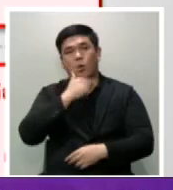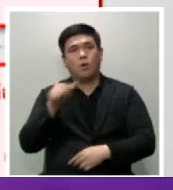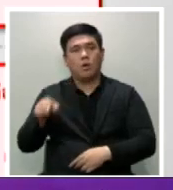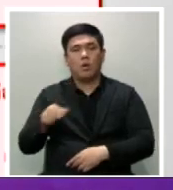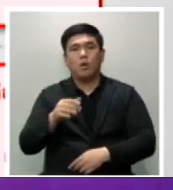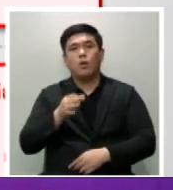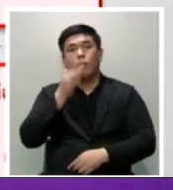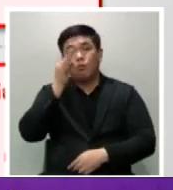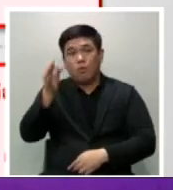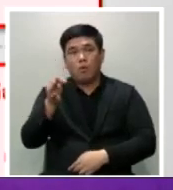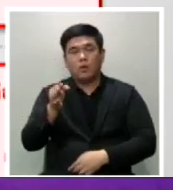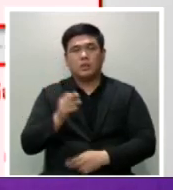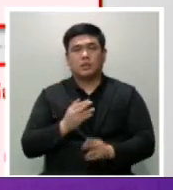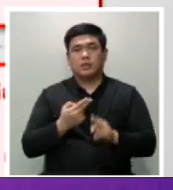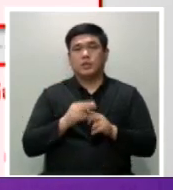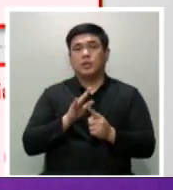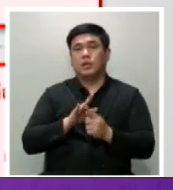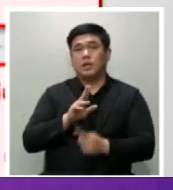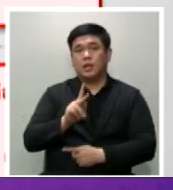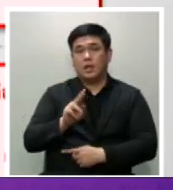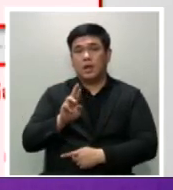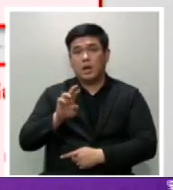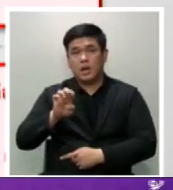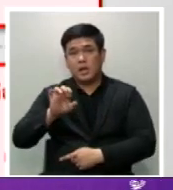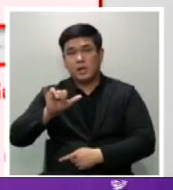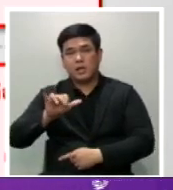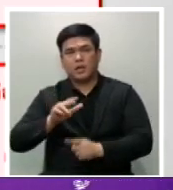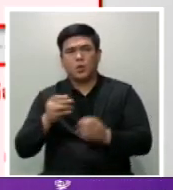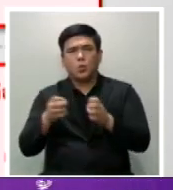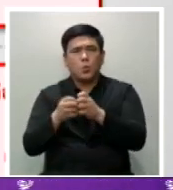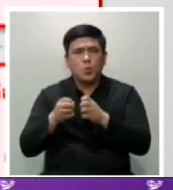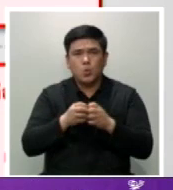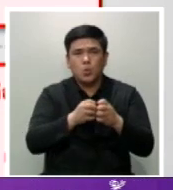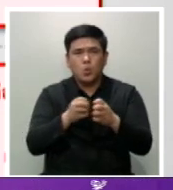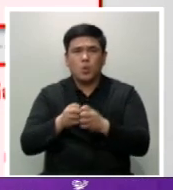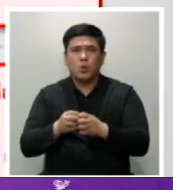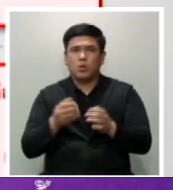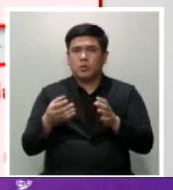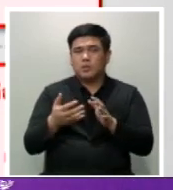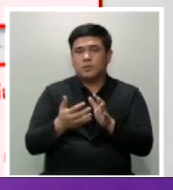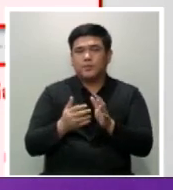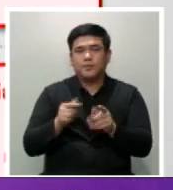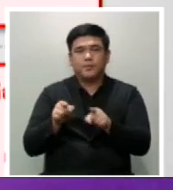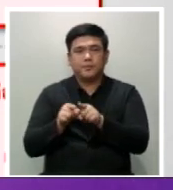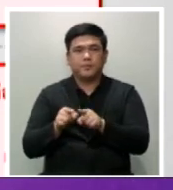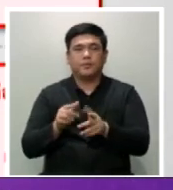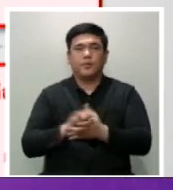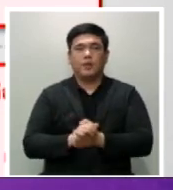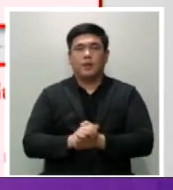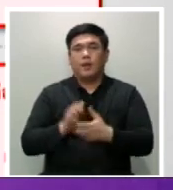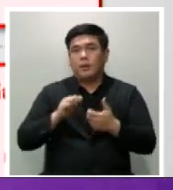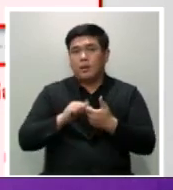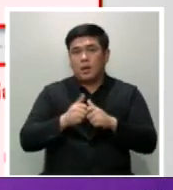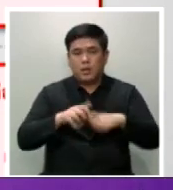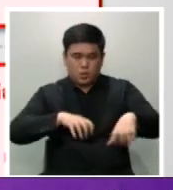ภิปรายไปถึงคุณเกียรติสิทธิอมรอย่างรุนแรงหาว่าจุ้นจ้านก้าวก่ายแทรกแซงลงมา